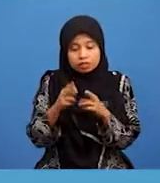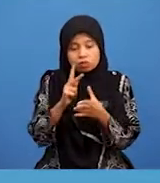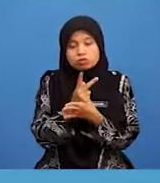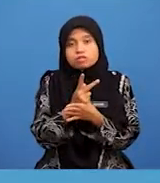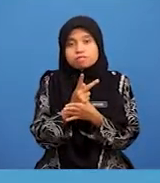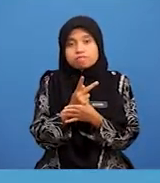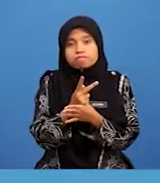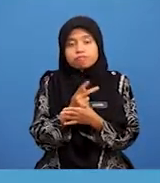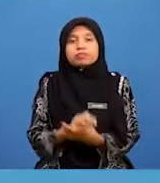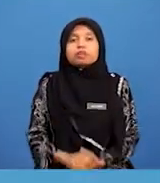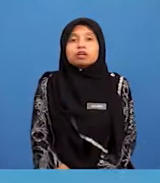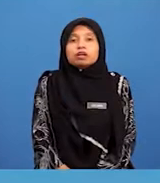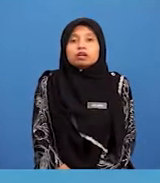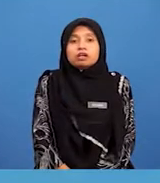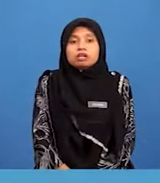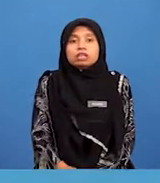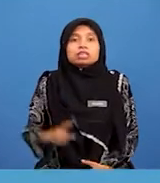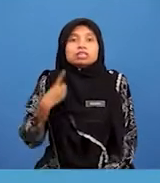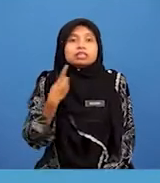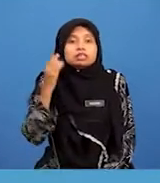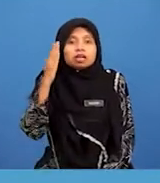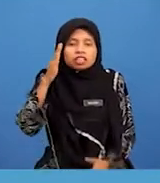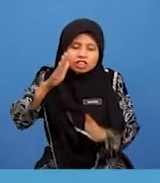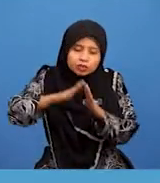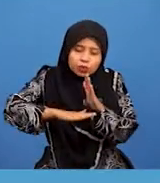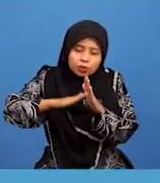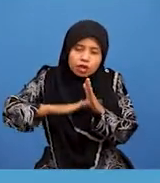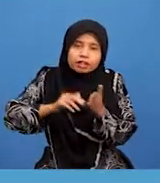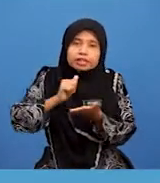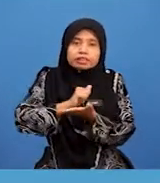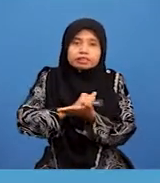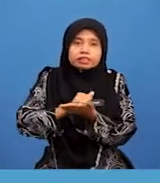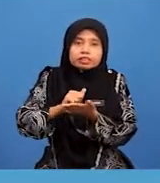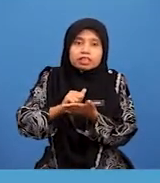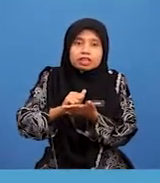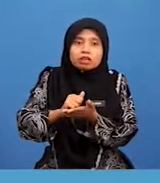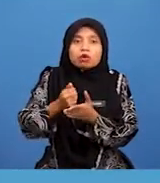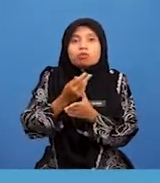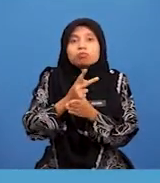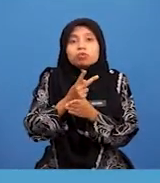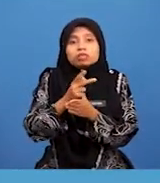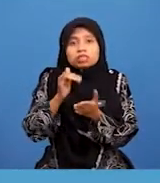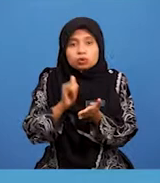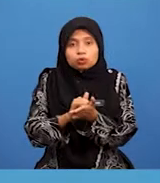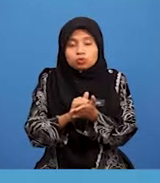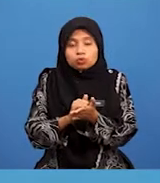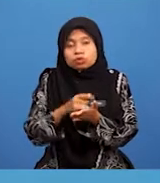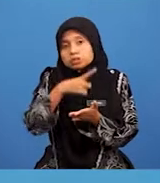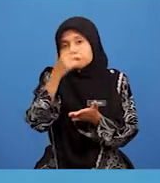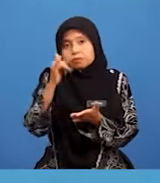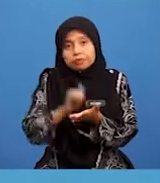aset perkongsian, kita akan mengurangkan akaun modal perkongsi tersebut. Justeru